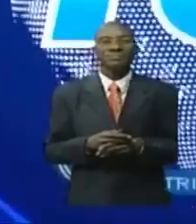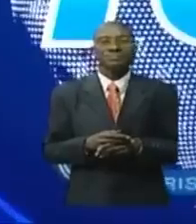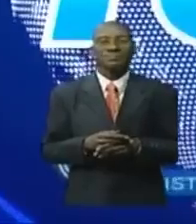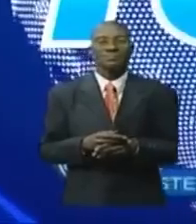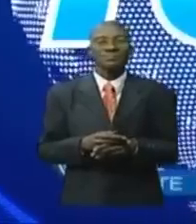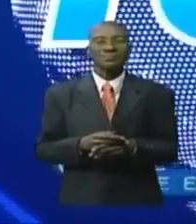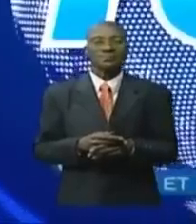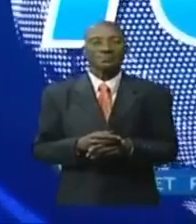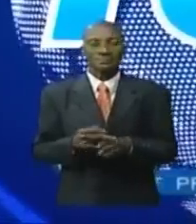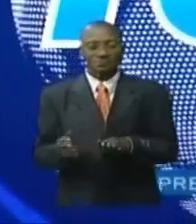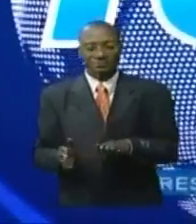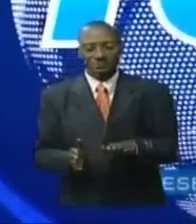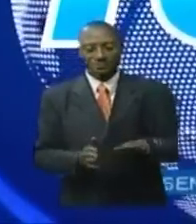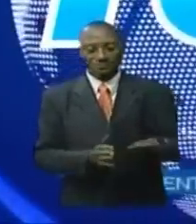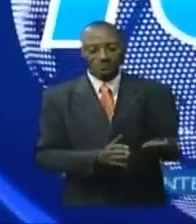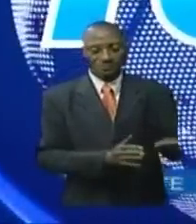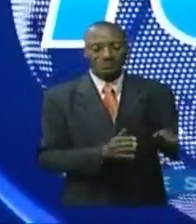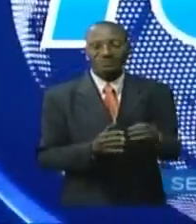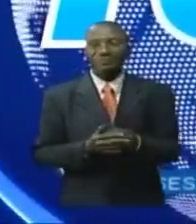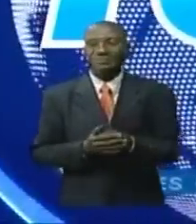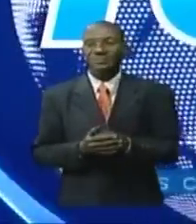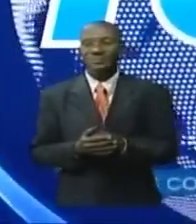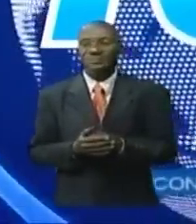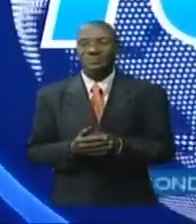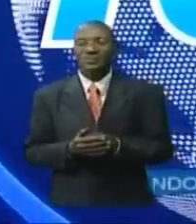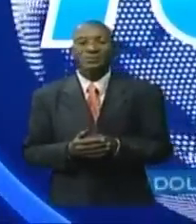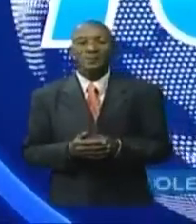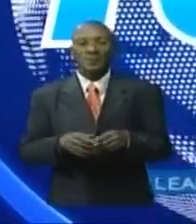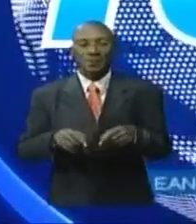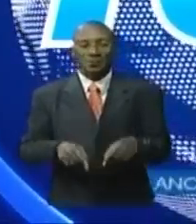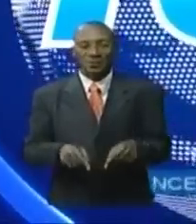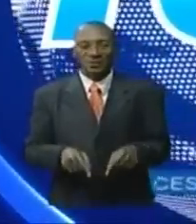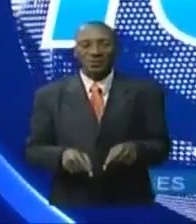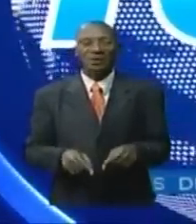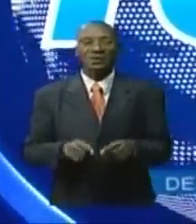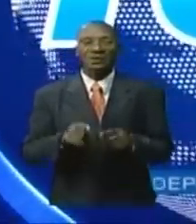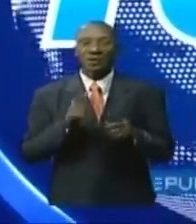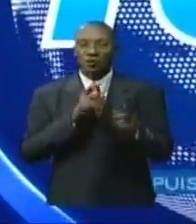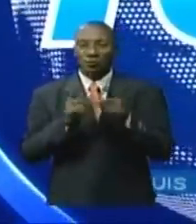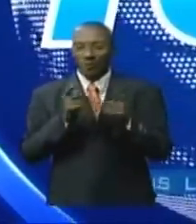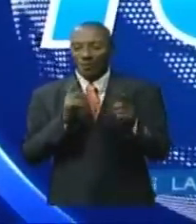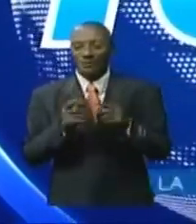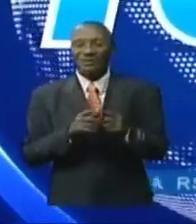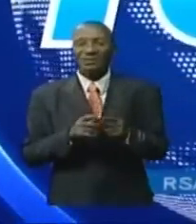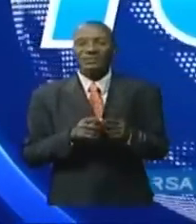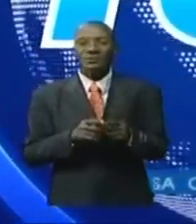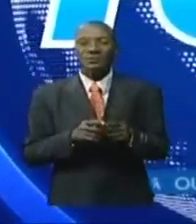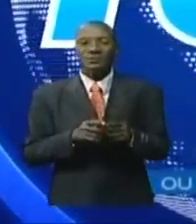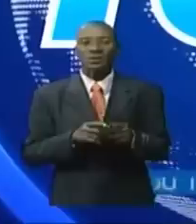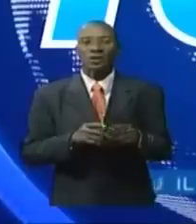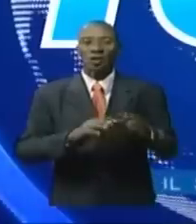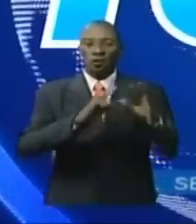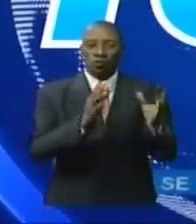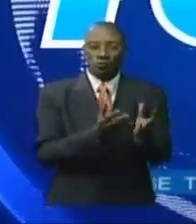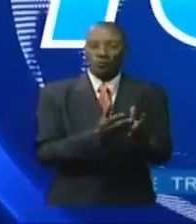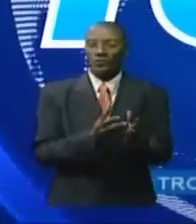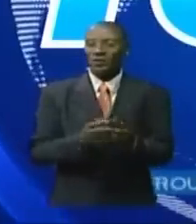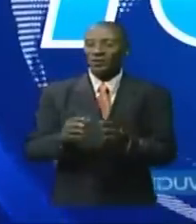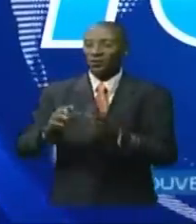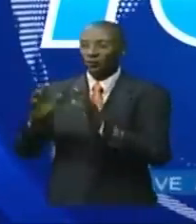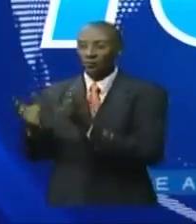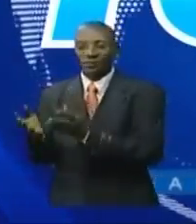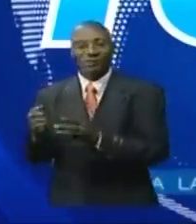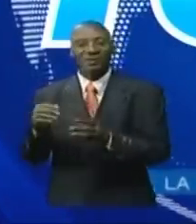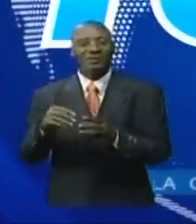À présent, suivez cette rencontre sur la cohabitation entre la communauté Nimbi dans le Kasaï. Cette